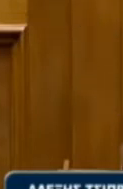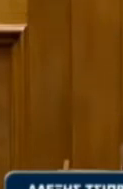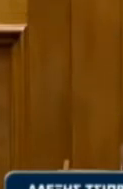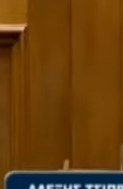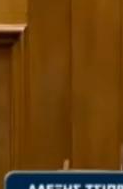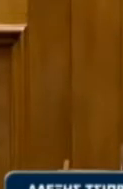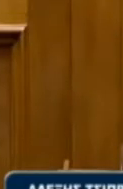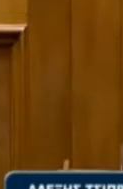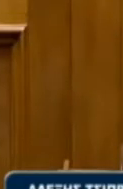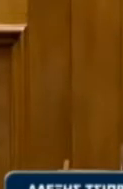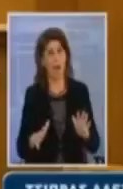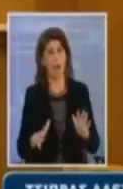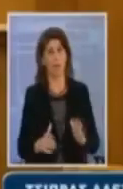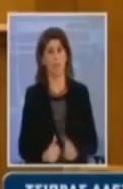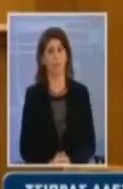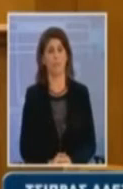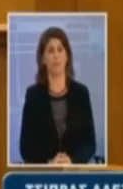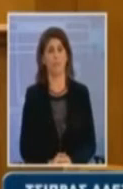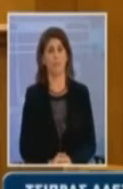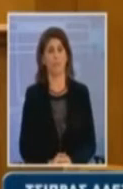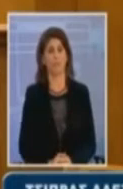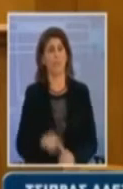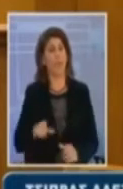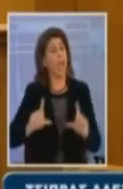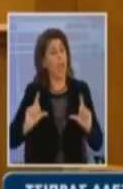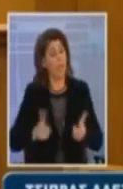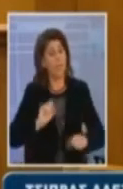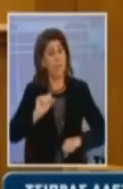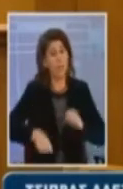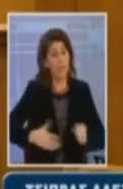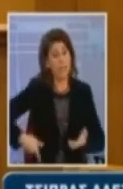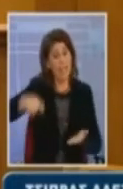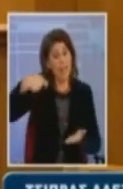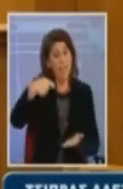δεμό να βρείτε να τα φέρετε. Ελλάδα ρε μόνο μία.